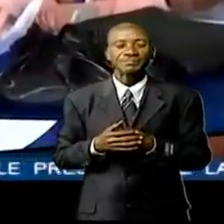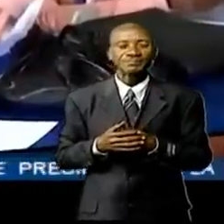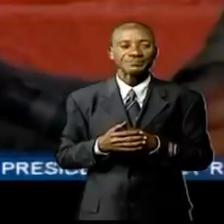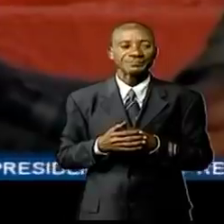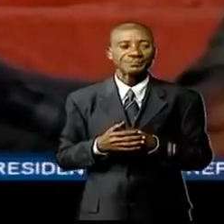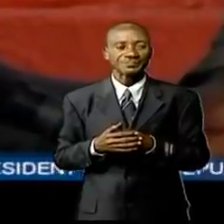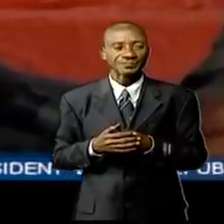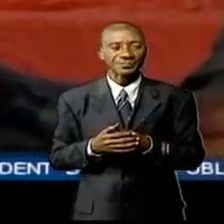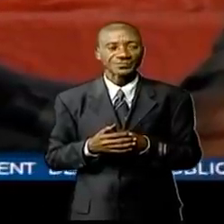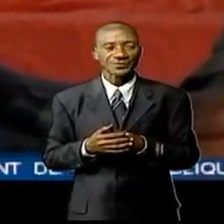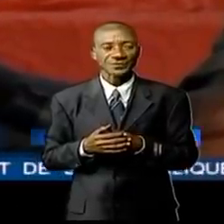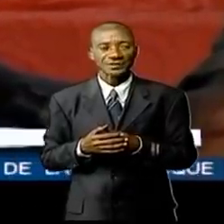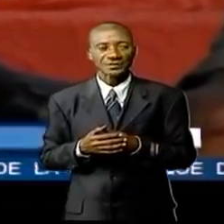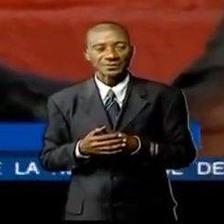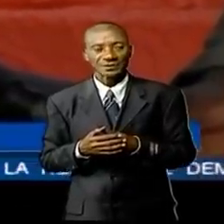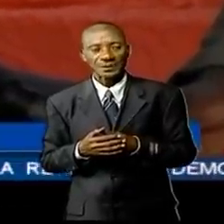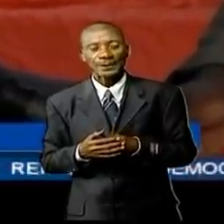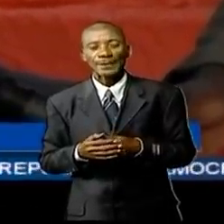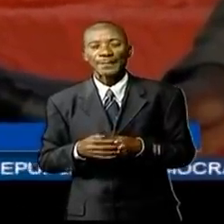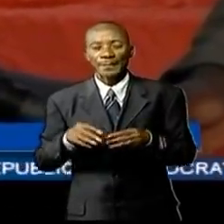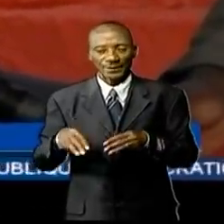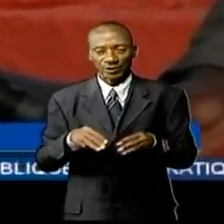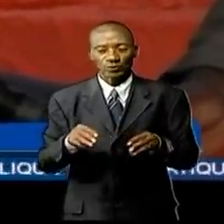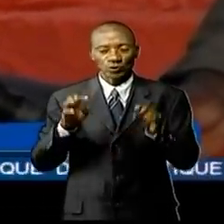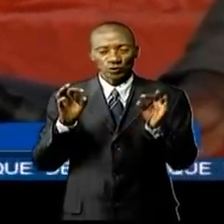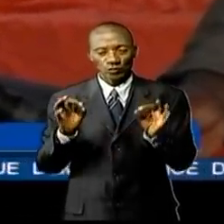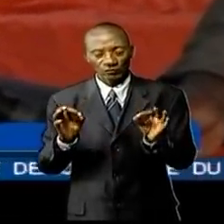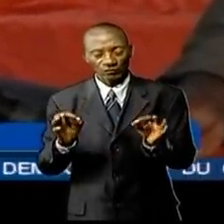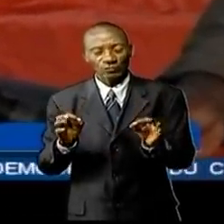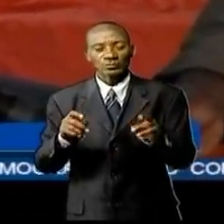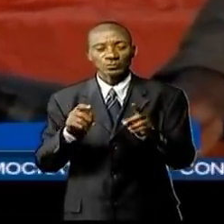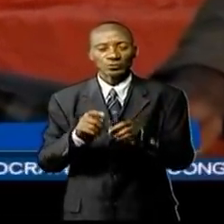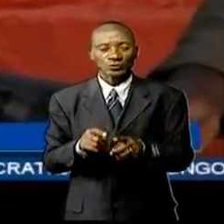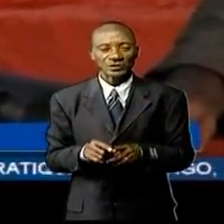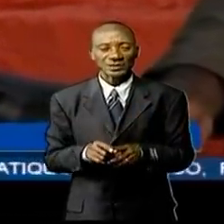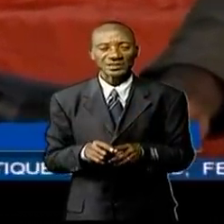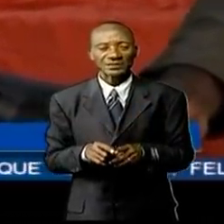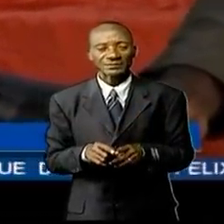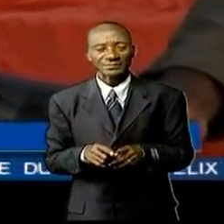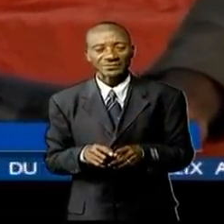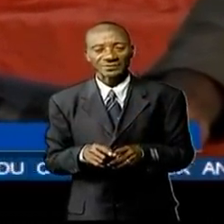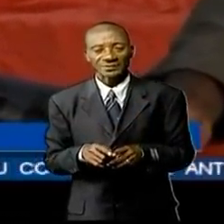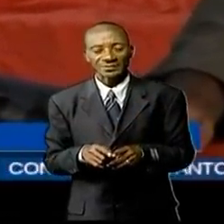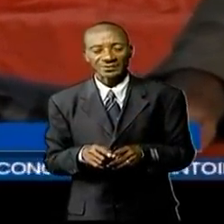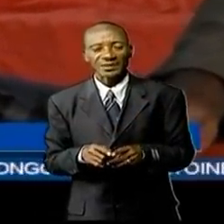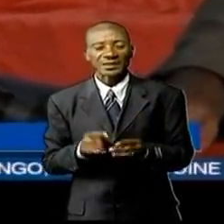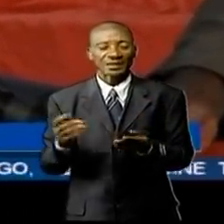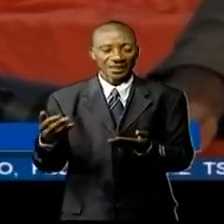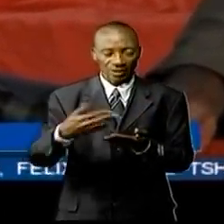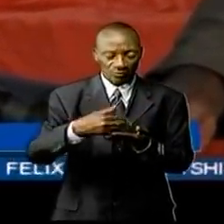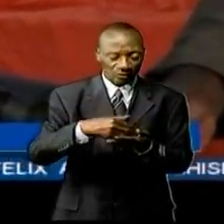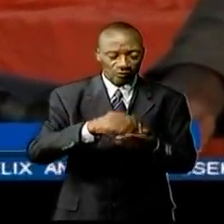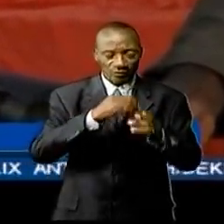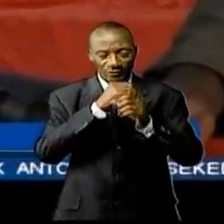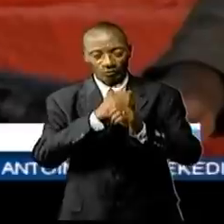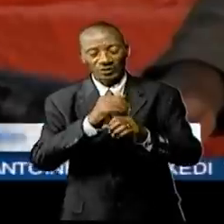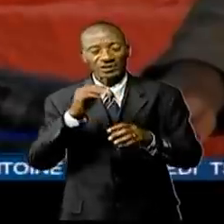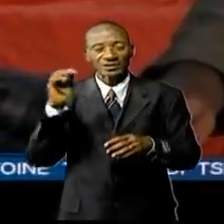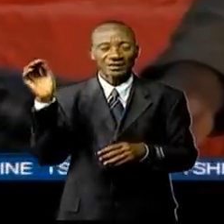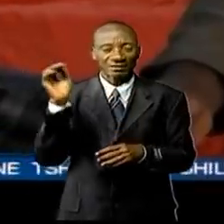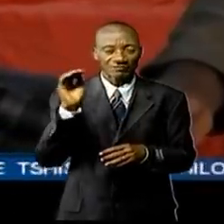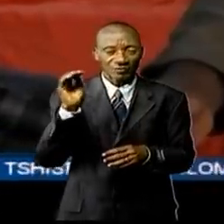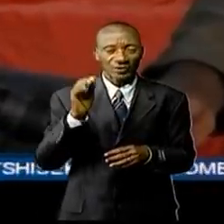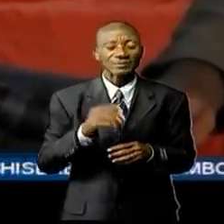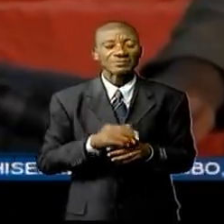et la méthodologie d'évaluation des opportunités des restaurations auxquelles vous avez participé du 9